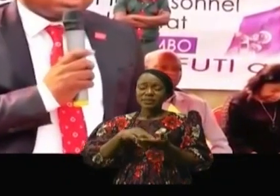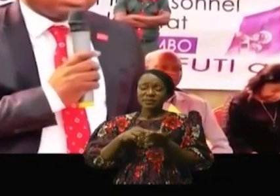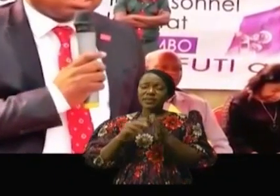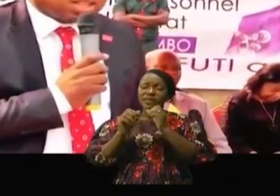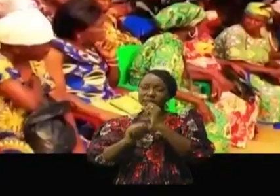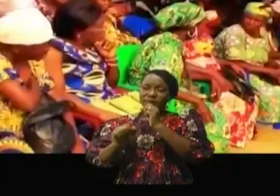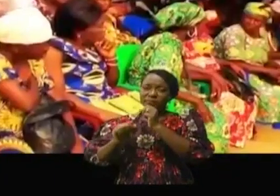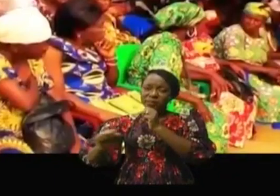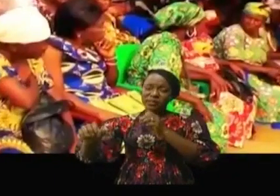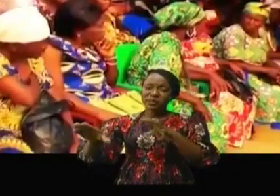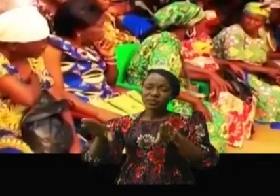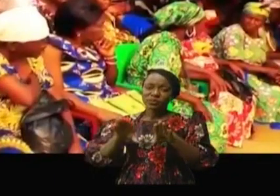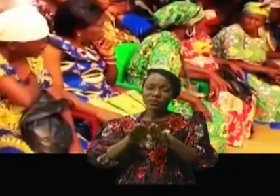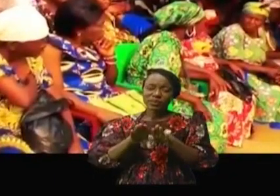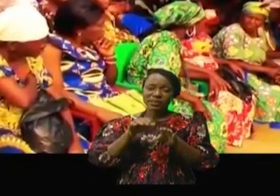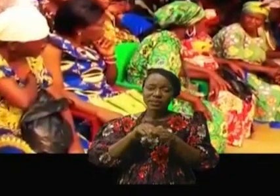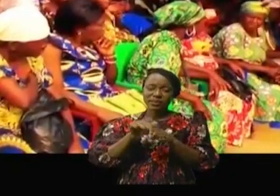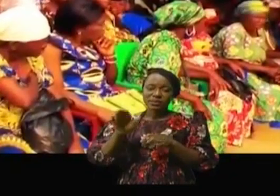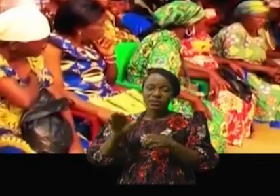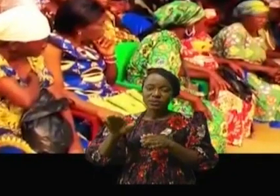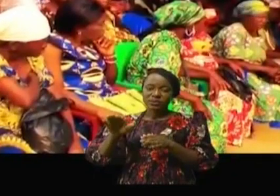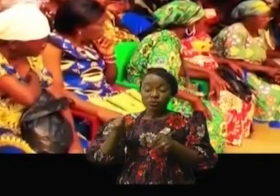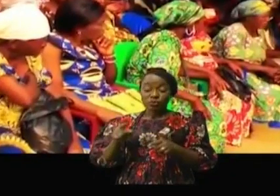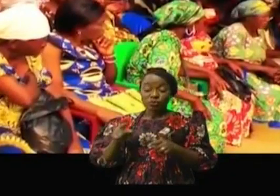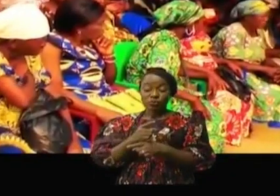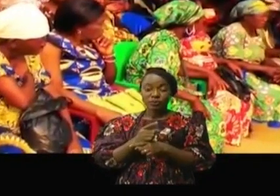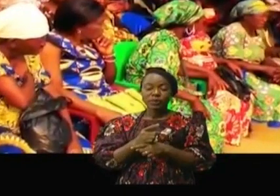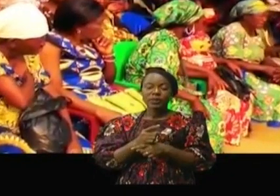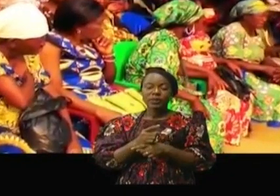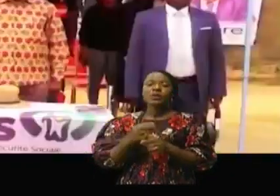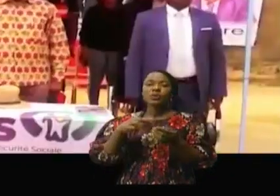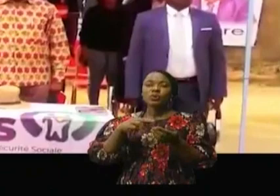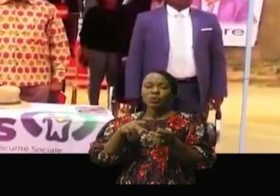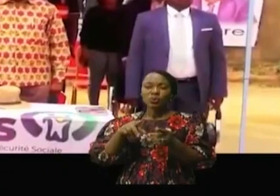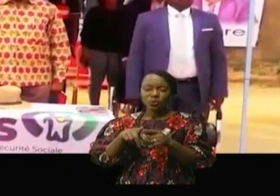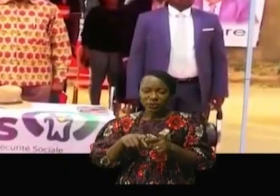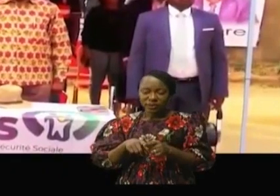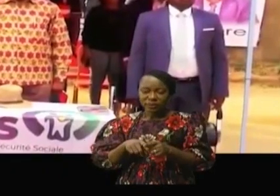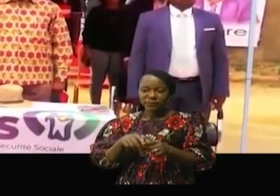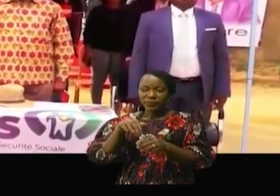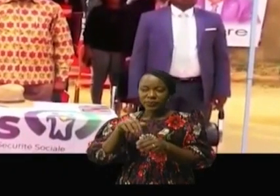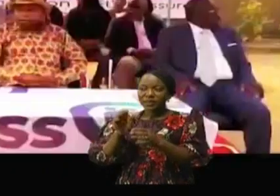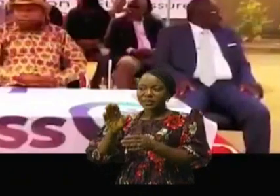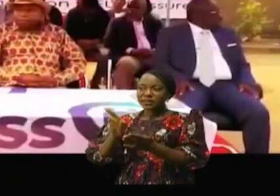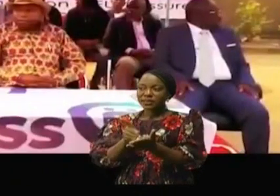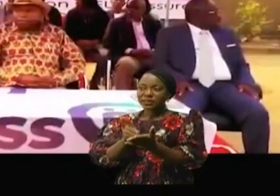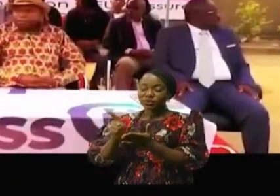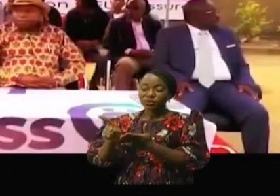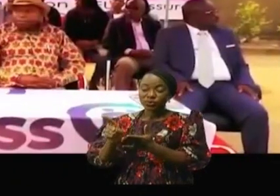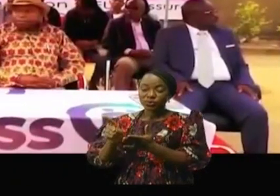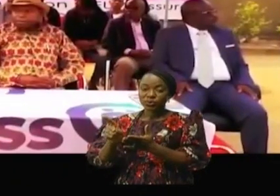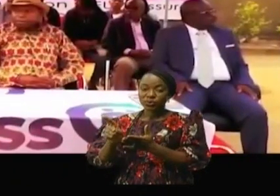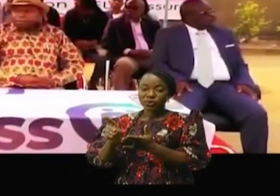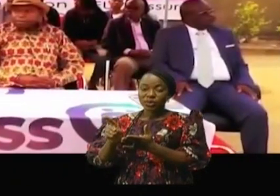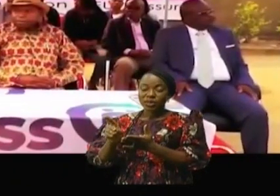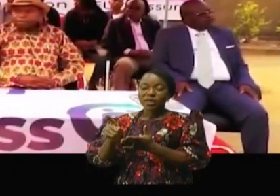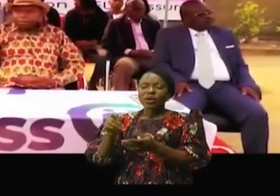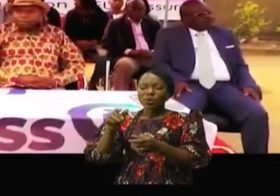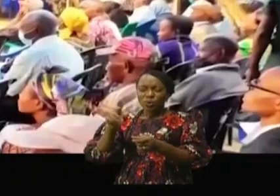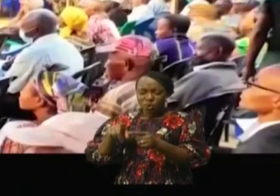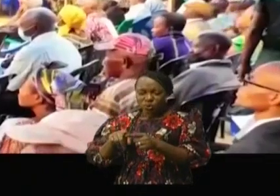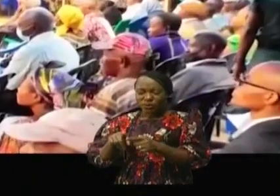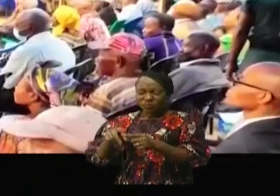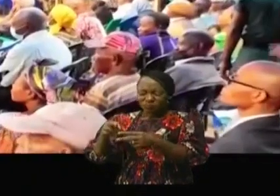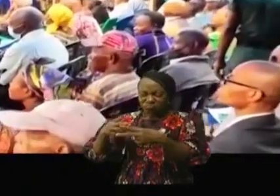s'est clôturée dans sa juridiction aujourd'hui et la direction provinciale de la CNSES Kasaï occidental démembrée gère